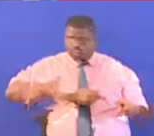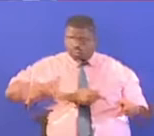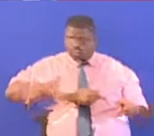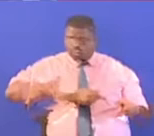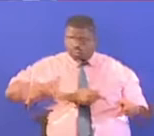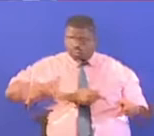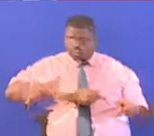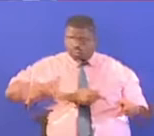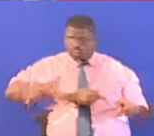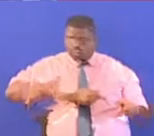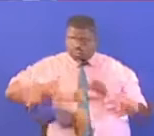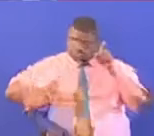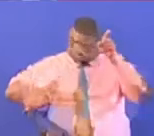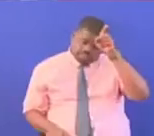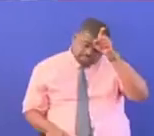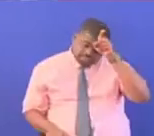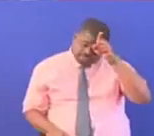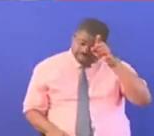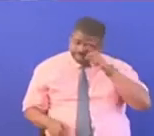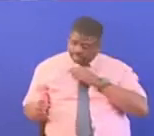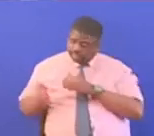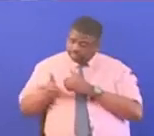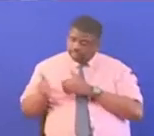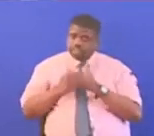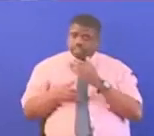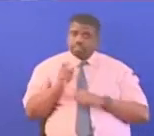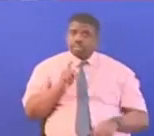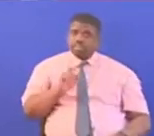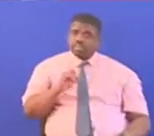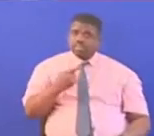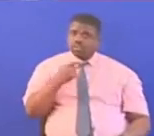na wananchi wa maeneo yanayokaribiana na eneo la